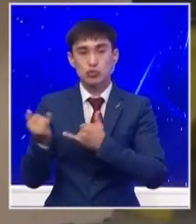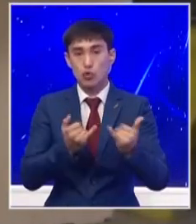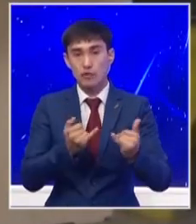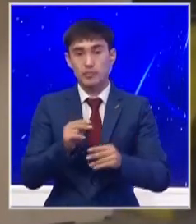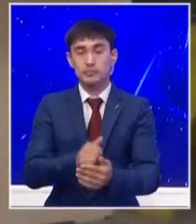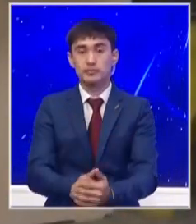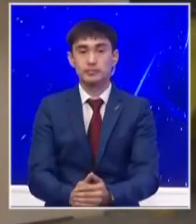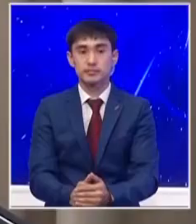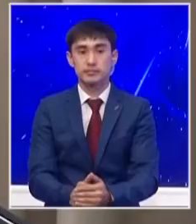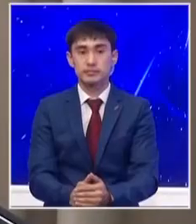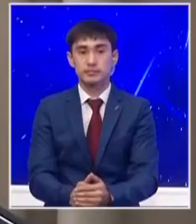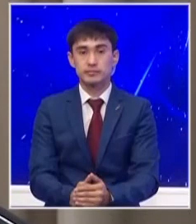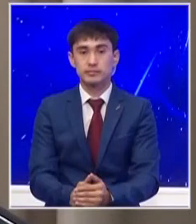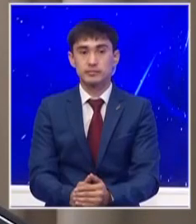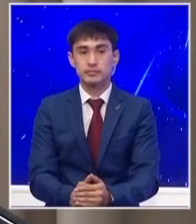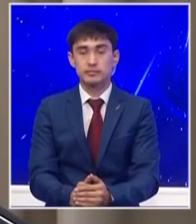условия.